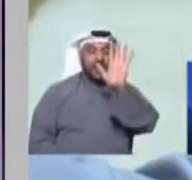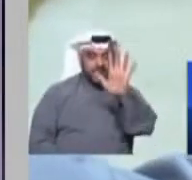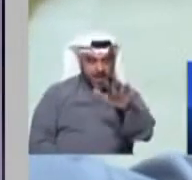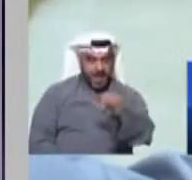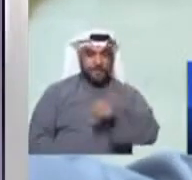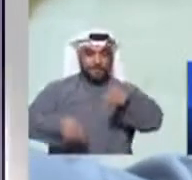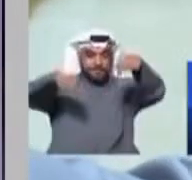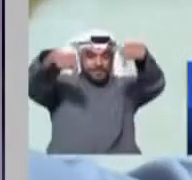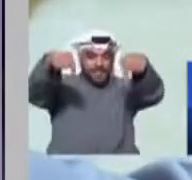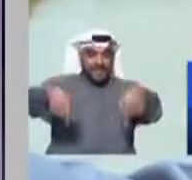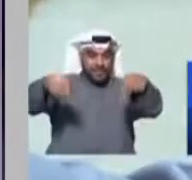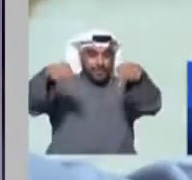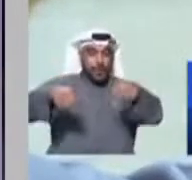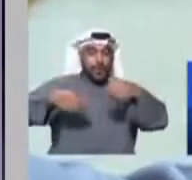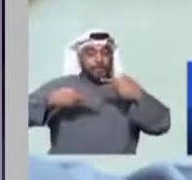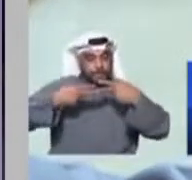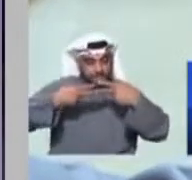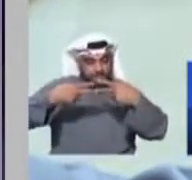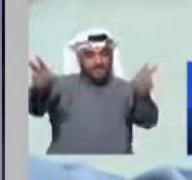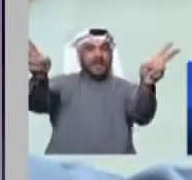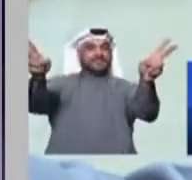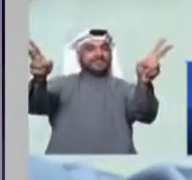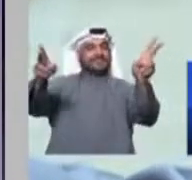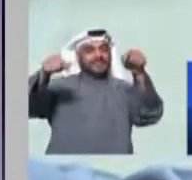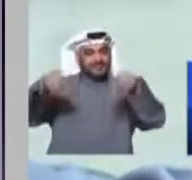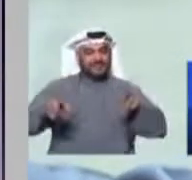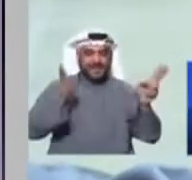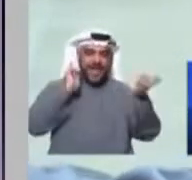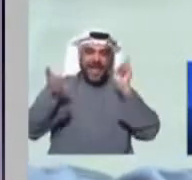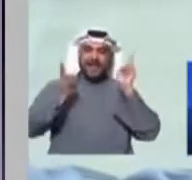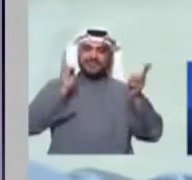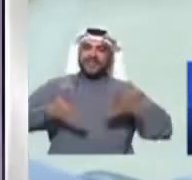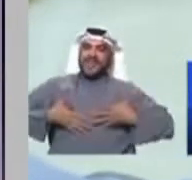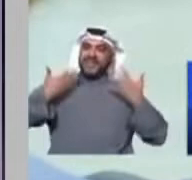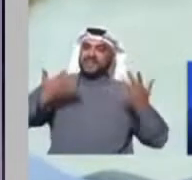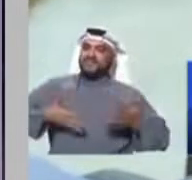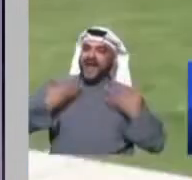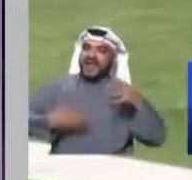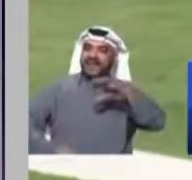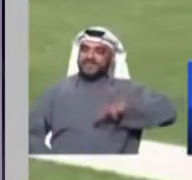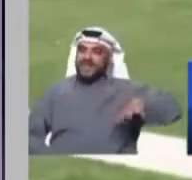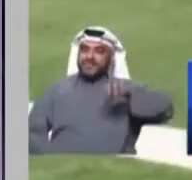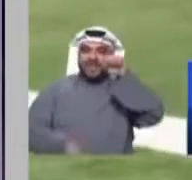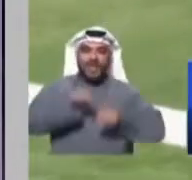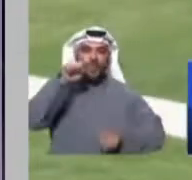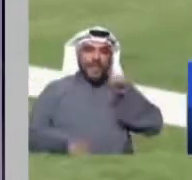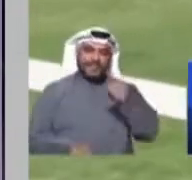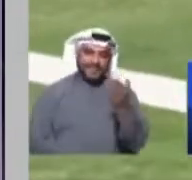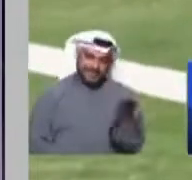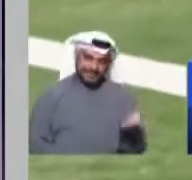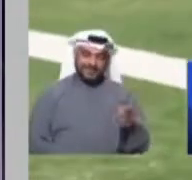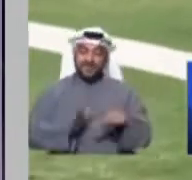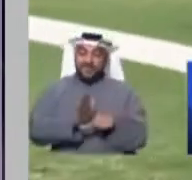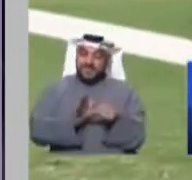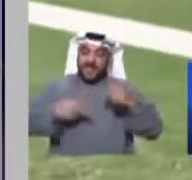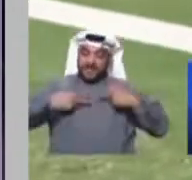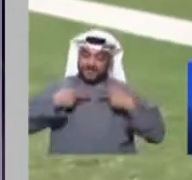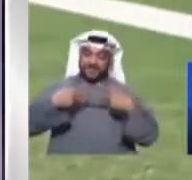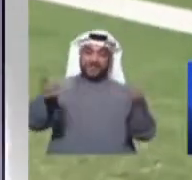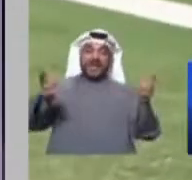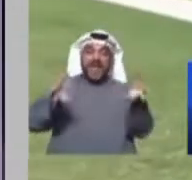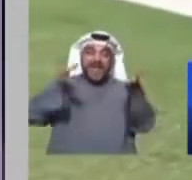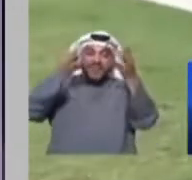اليوم انطلاق الاحتفالات الوطنيه وفي مركز جابر الاحمد وانطلاق هذه الفعاليات